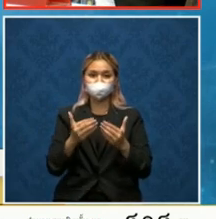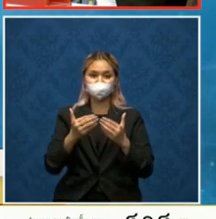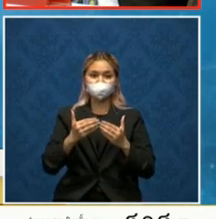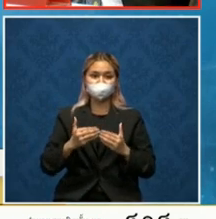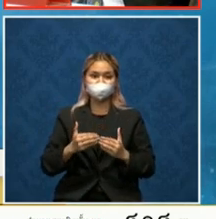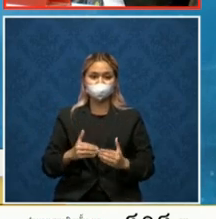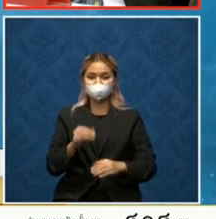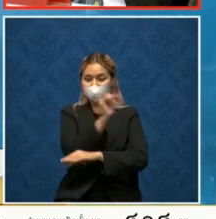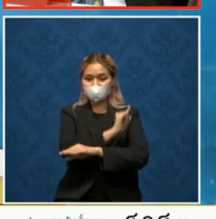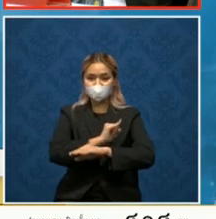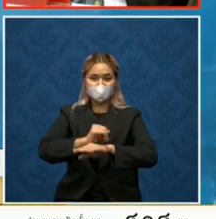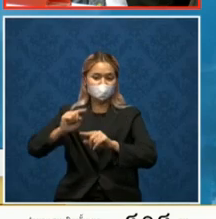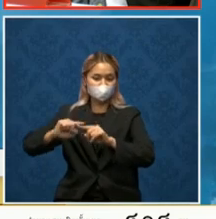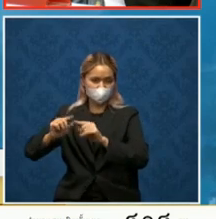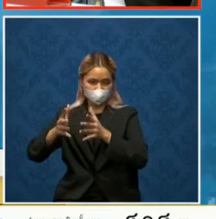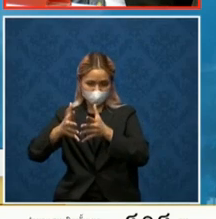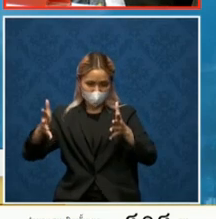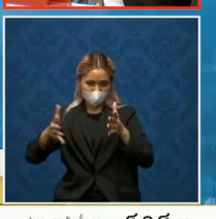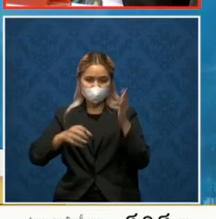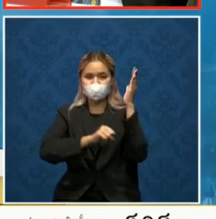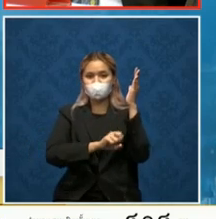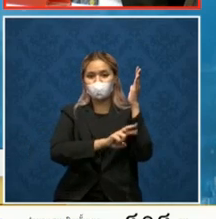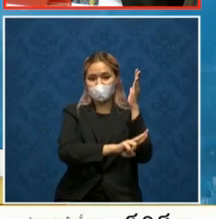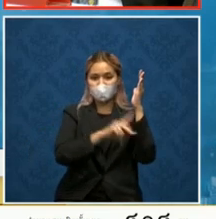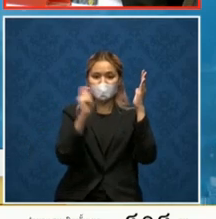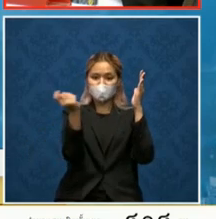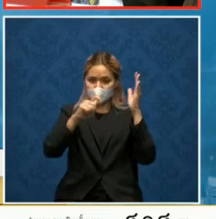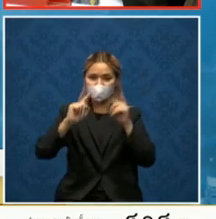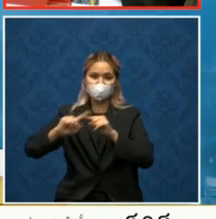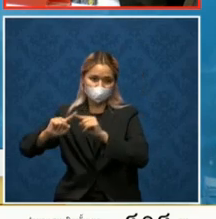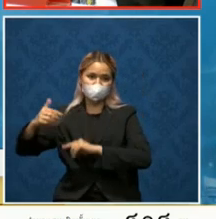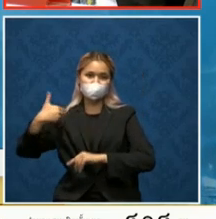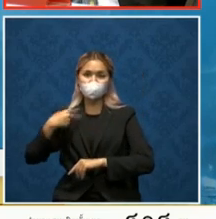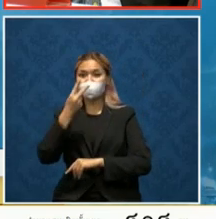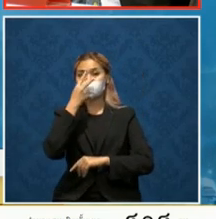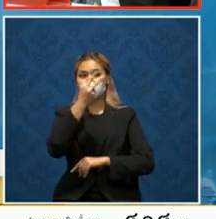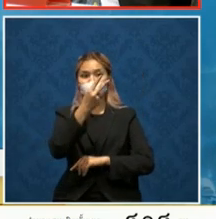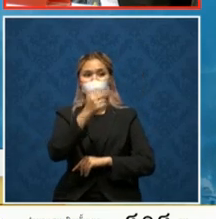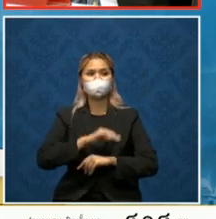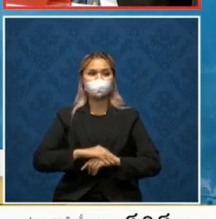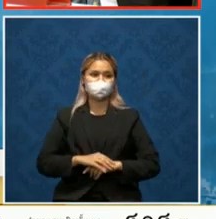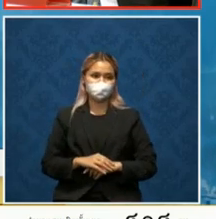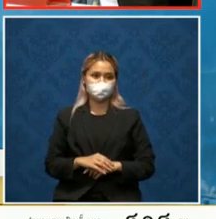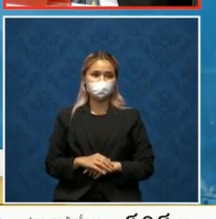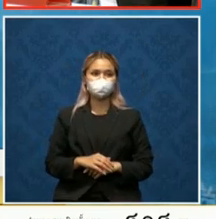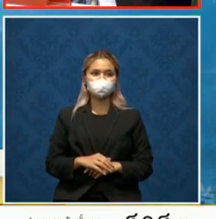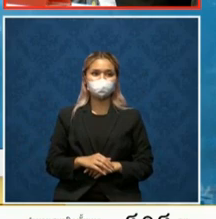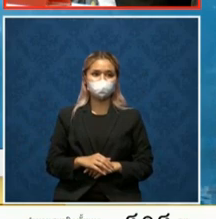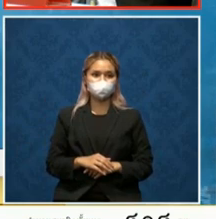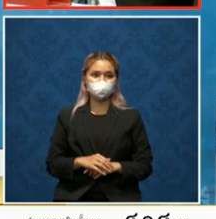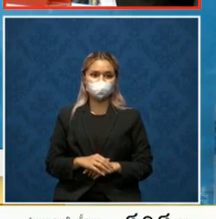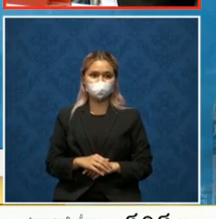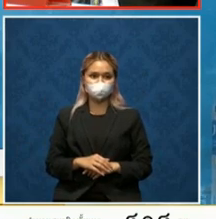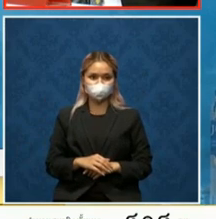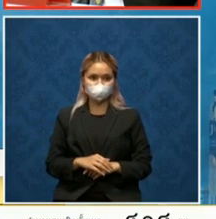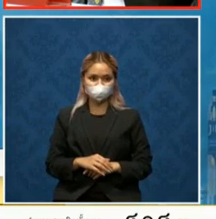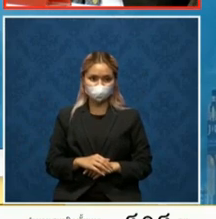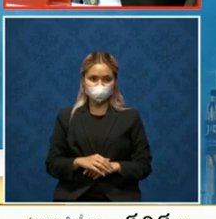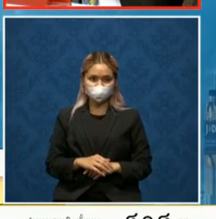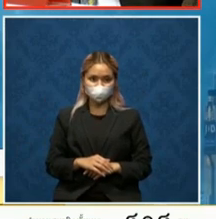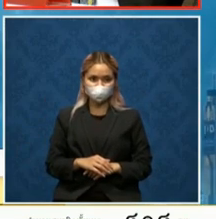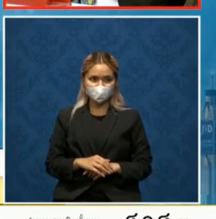หลายแปลงที่สัมปทานทั้งสุราษฎร์ทั้งกระบี่ให้ดูครับผู้ถือหุ้นเนี่ยพื้นที่ยัง